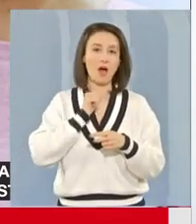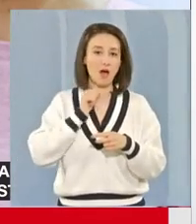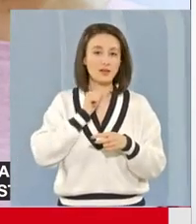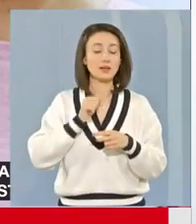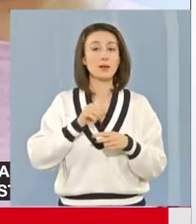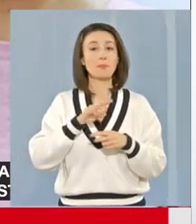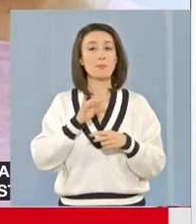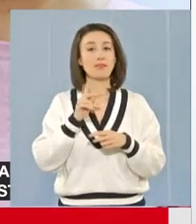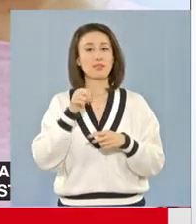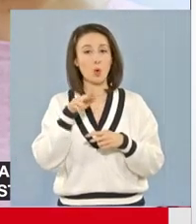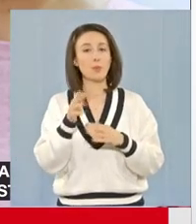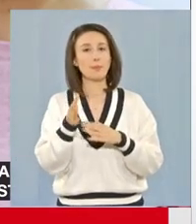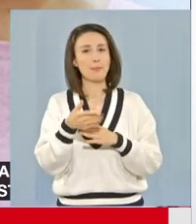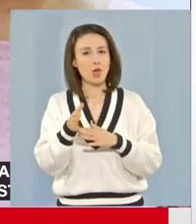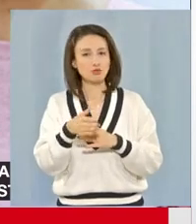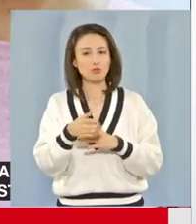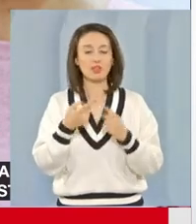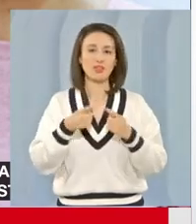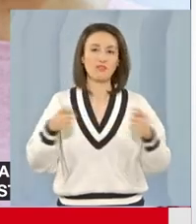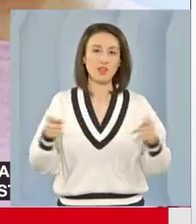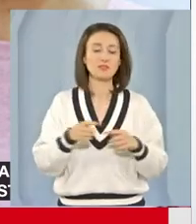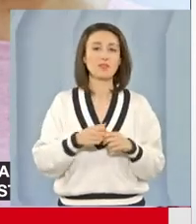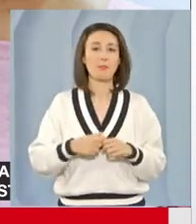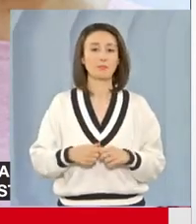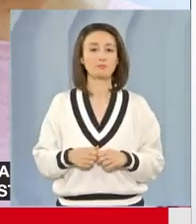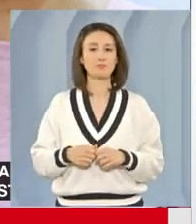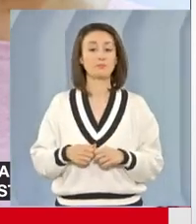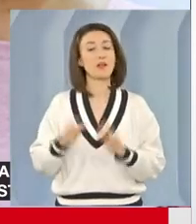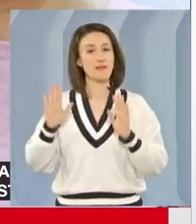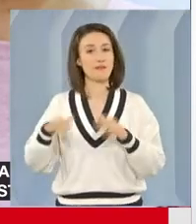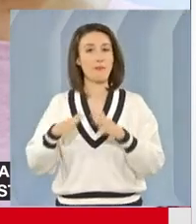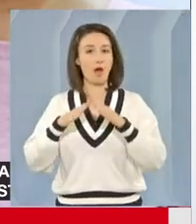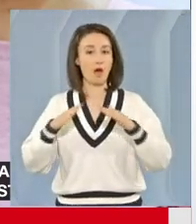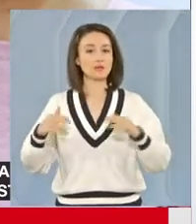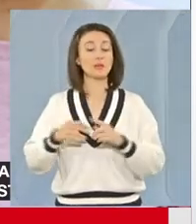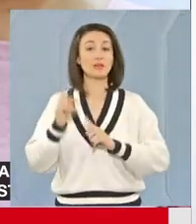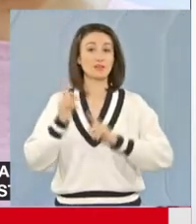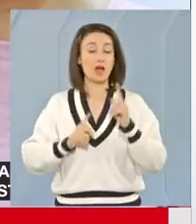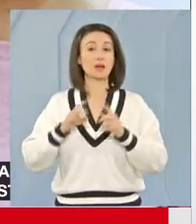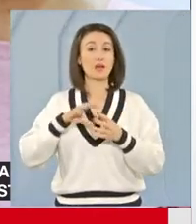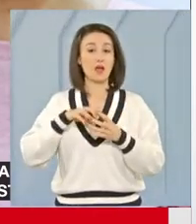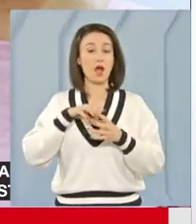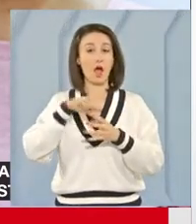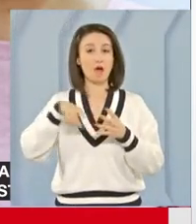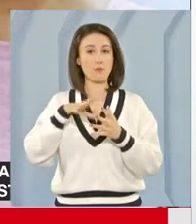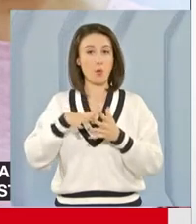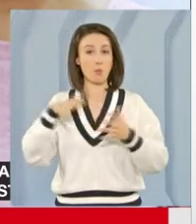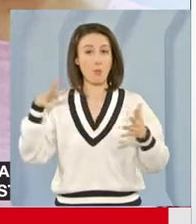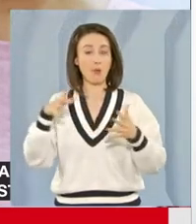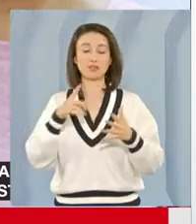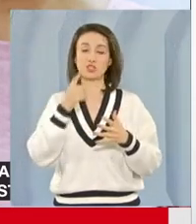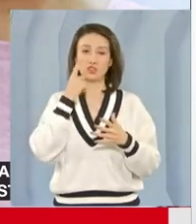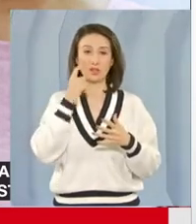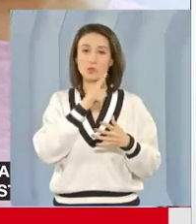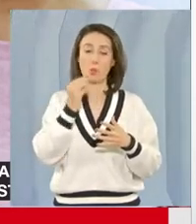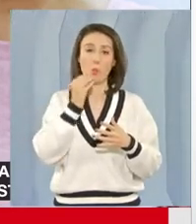de pateu, de pește, la conservele de legume pe care le avem acasă. Adică dacă capacul este bombat, să încercăm să nu